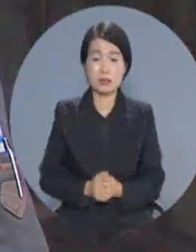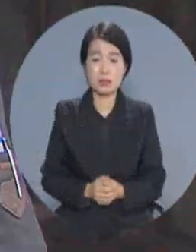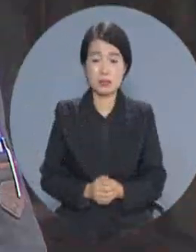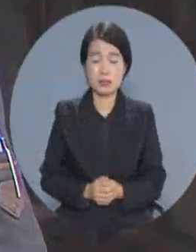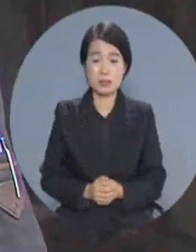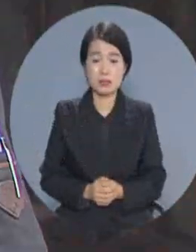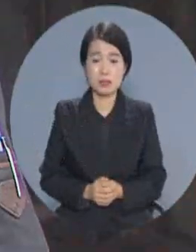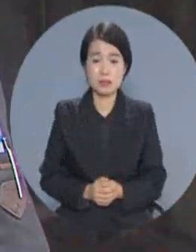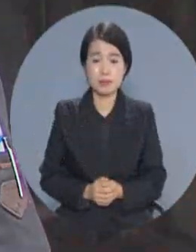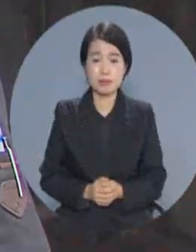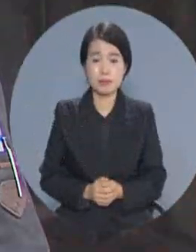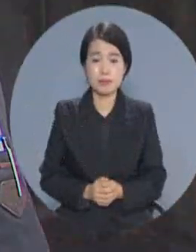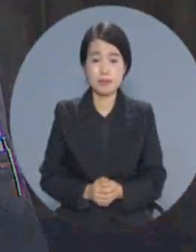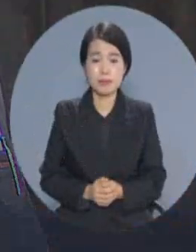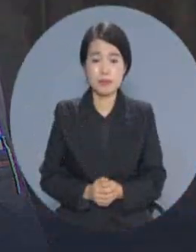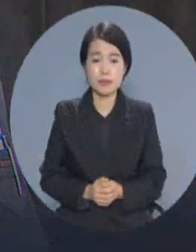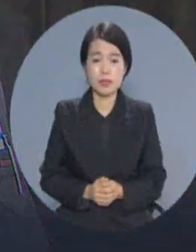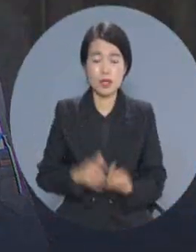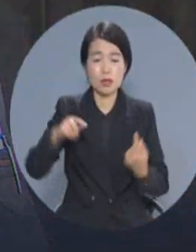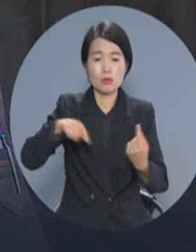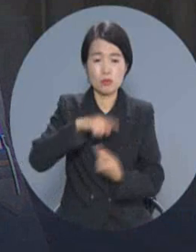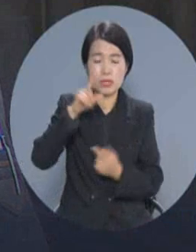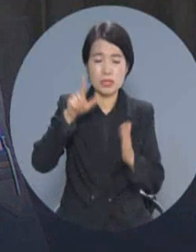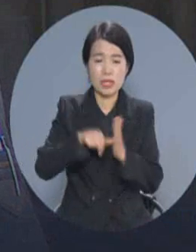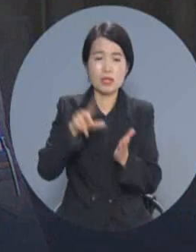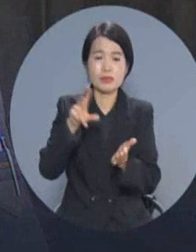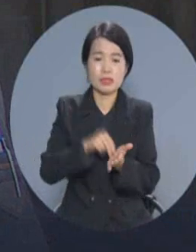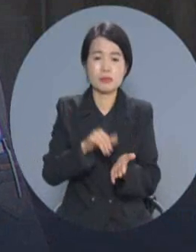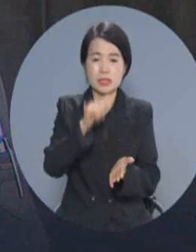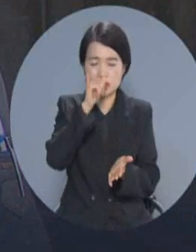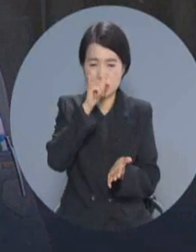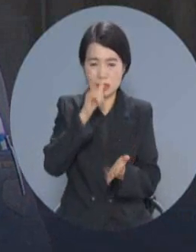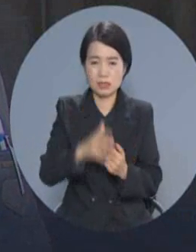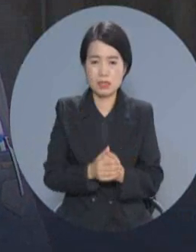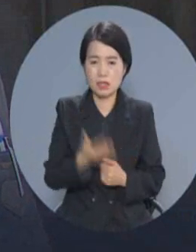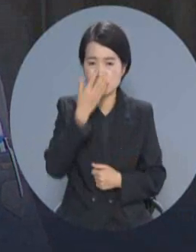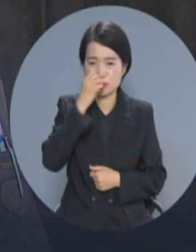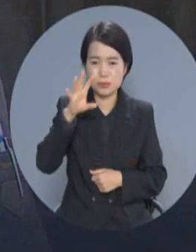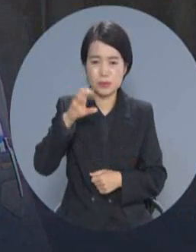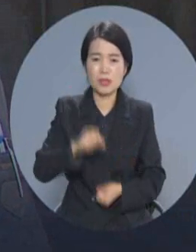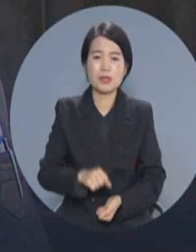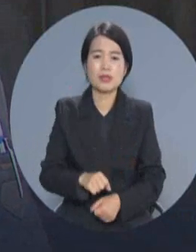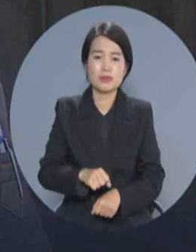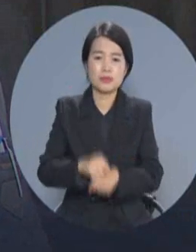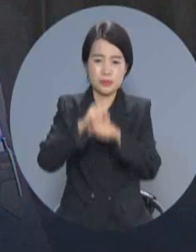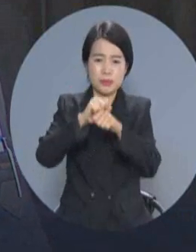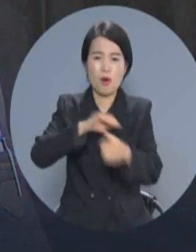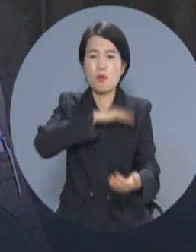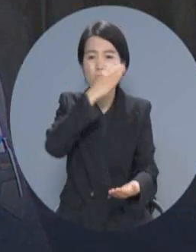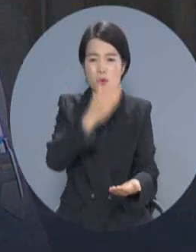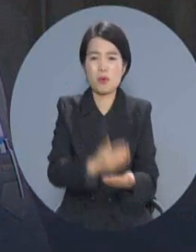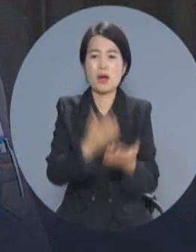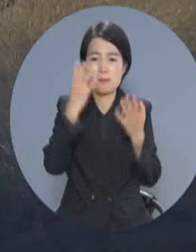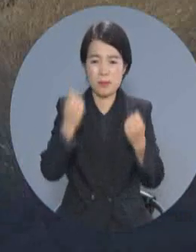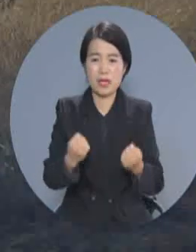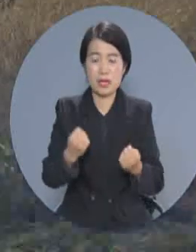저희가 그 설비 운영상에 좀 문제점이 있어서 거의 좀 많이 사이가 있는 그런